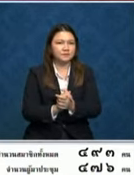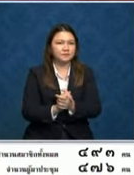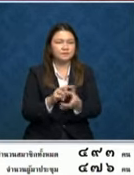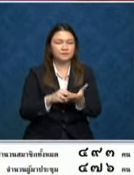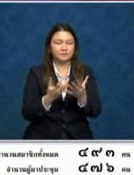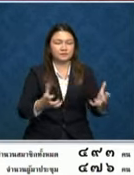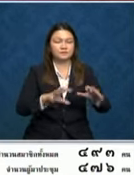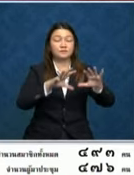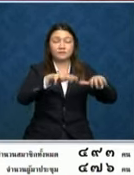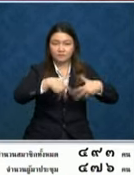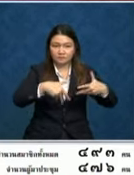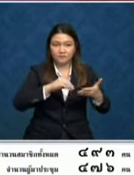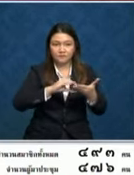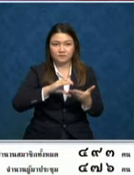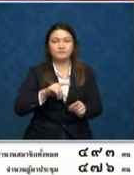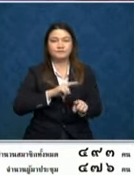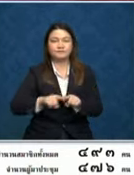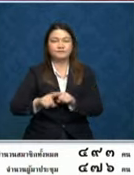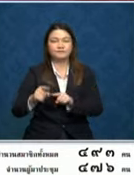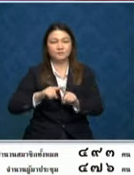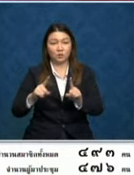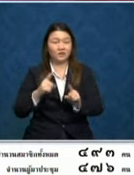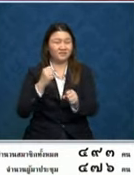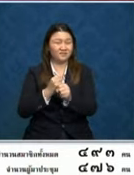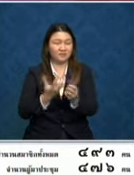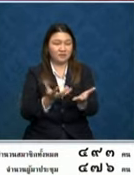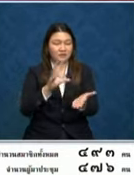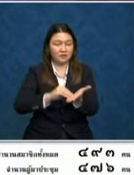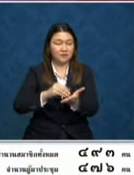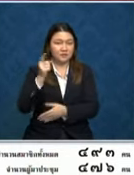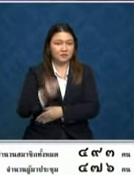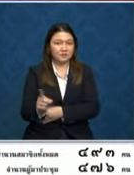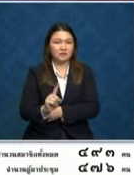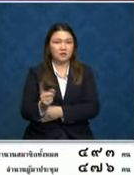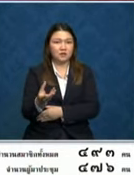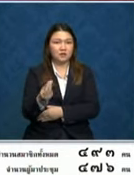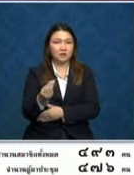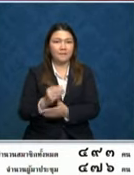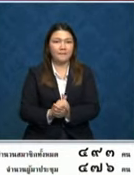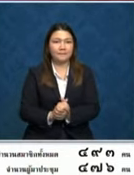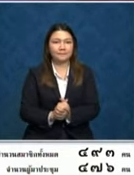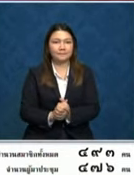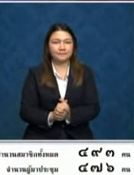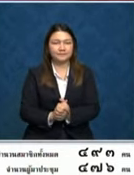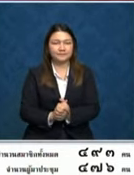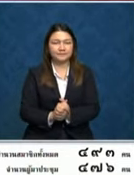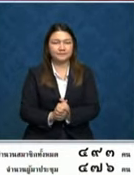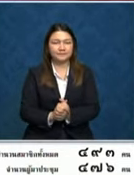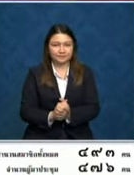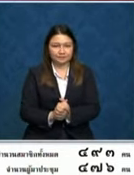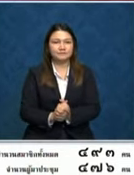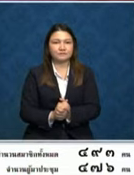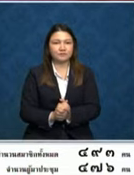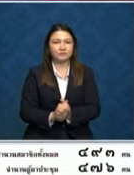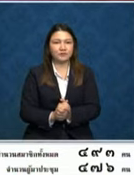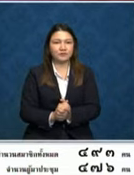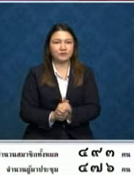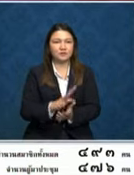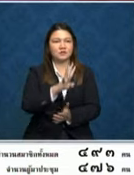นรายได้แต่ว่าในความเป็นจริงนะครับก็คือมีการสัดส่วนที่ลดลงนะครับจากร้อยละ